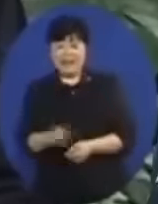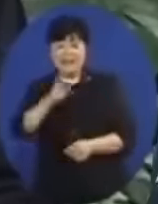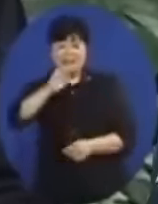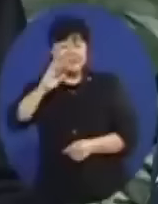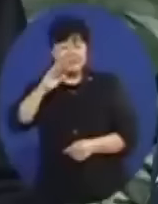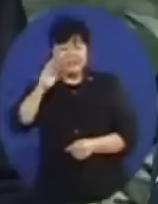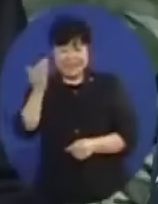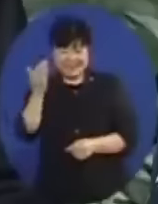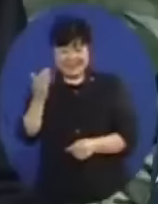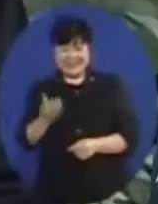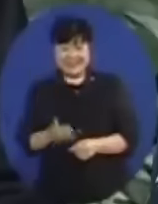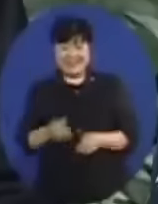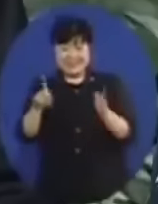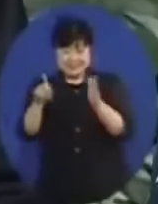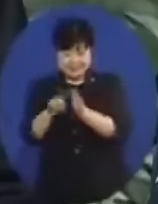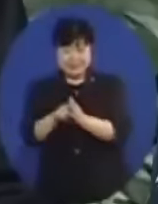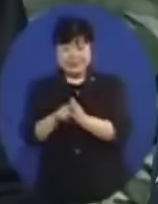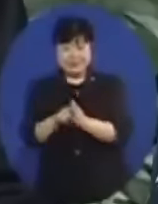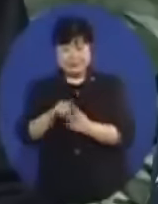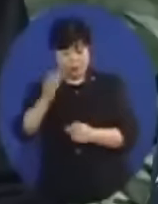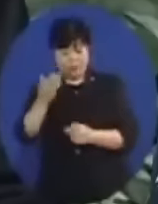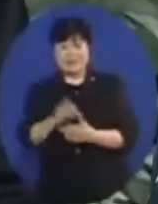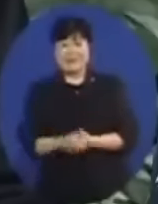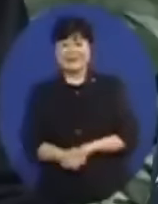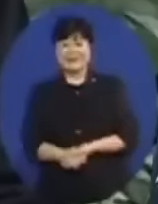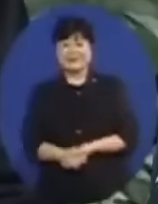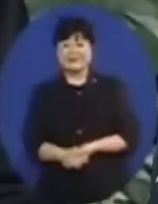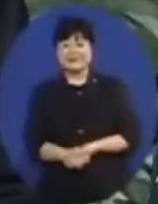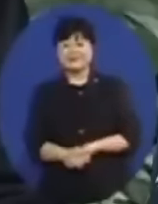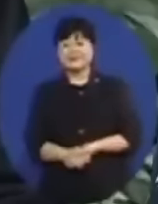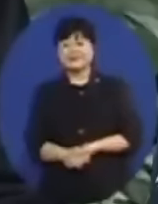참된 신앙생활이 되기 때문인 것입니다.